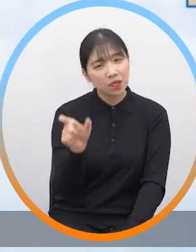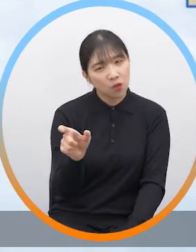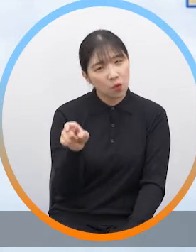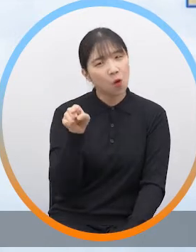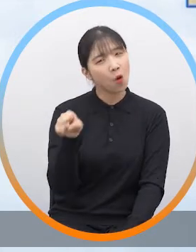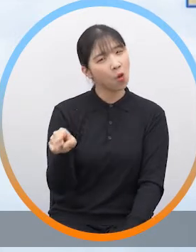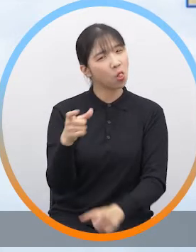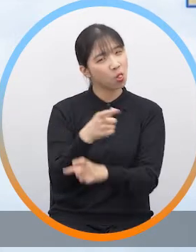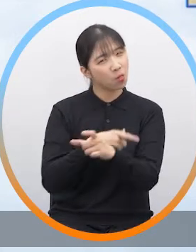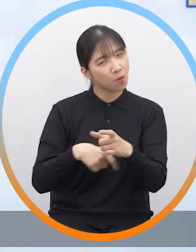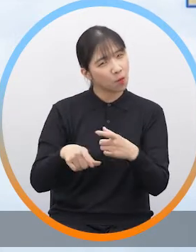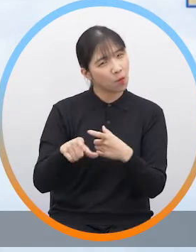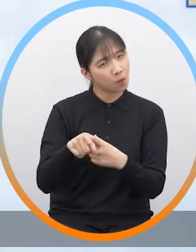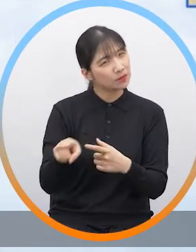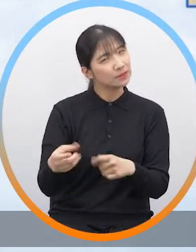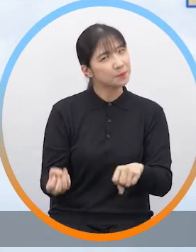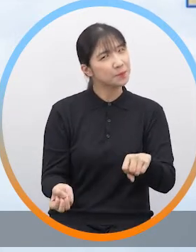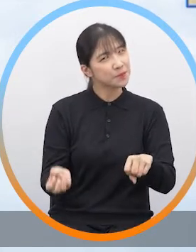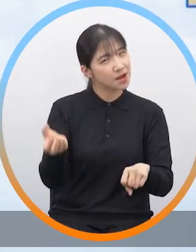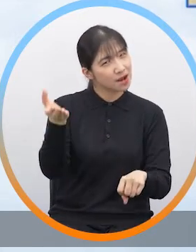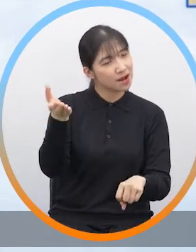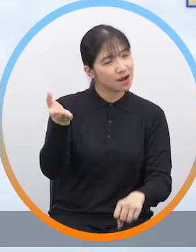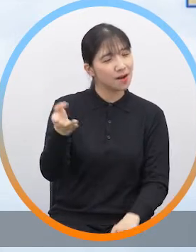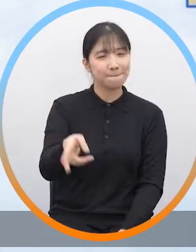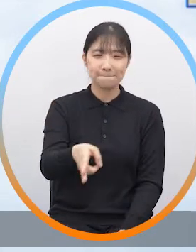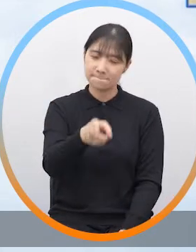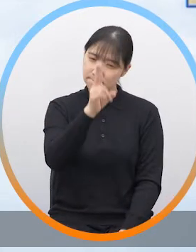것이 조금 더